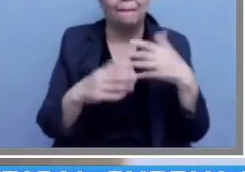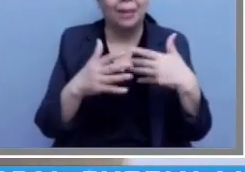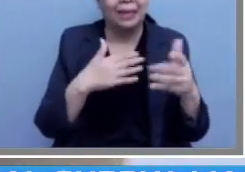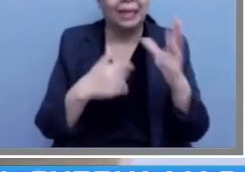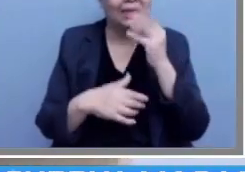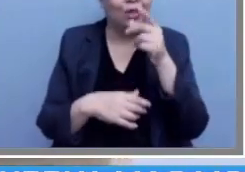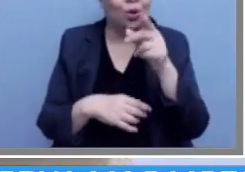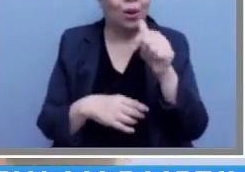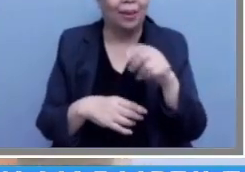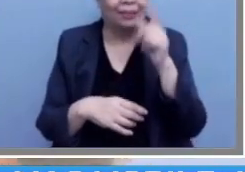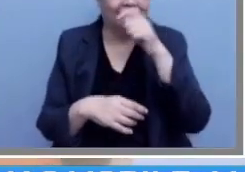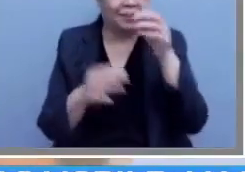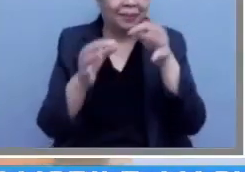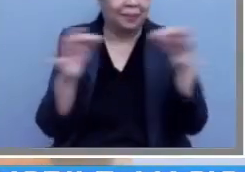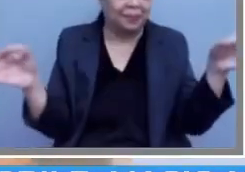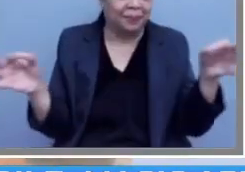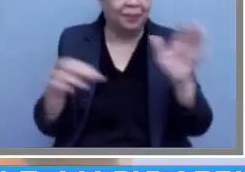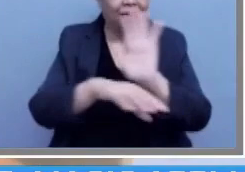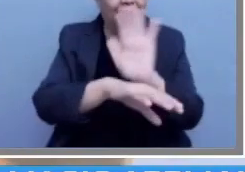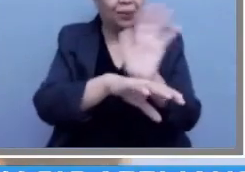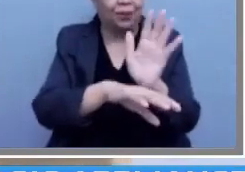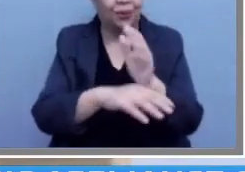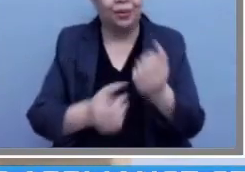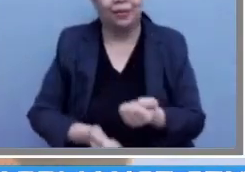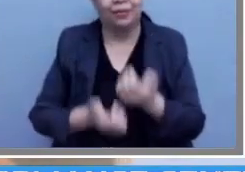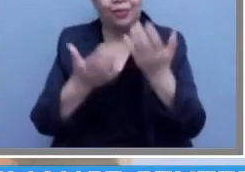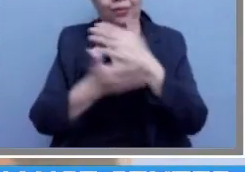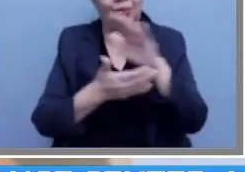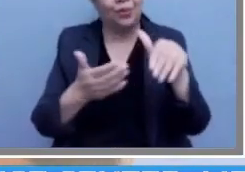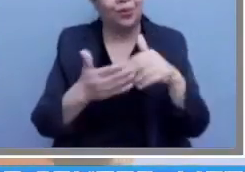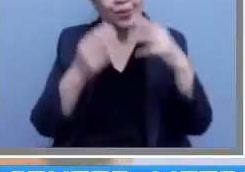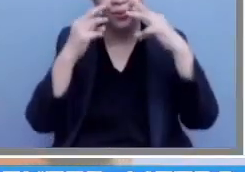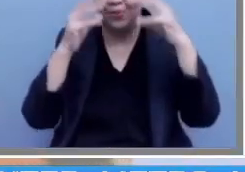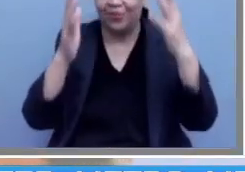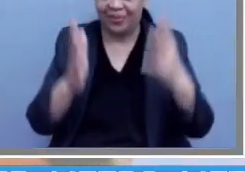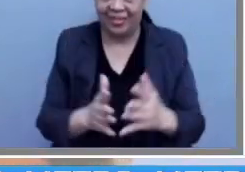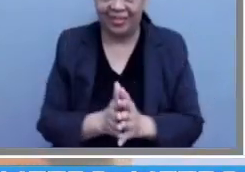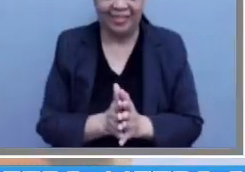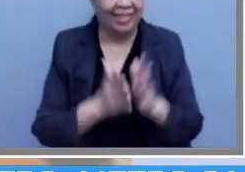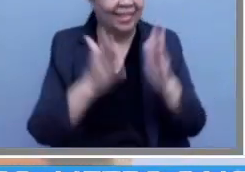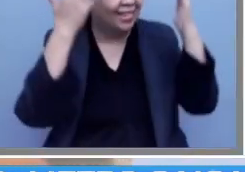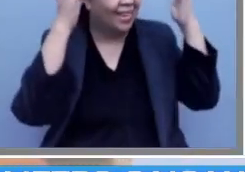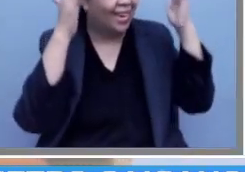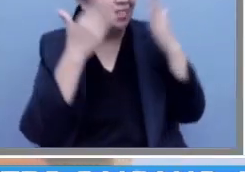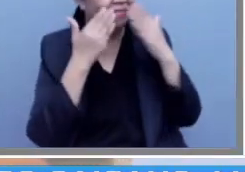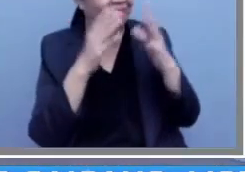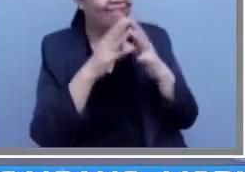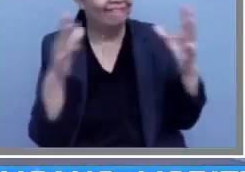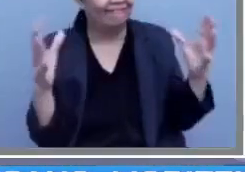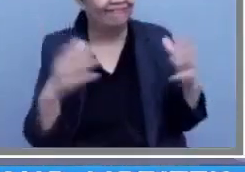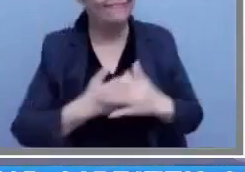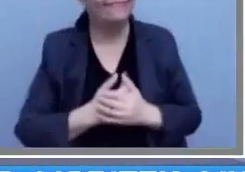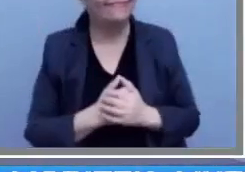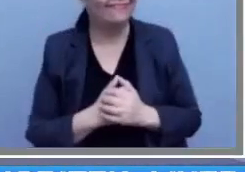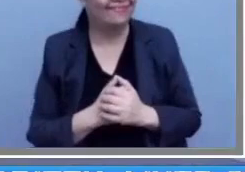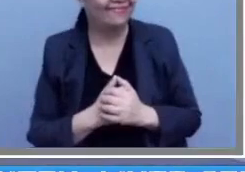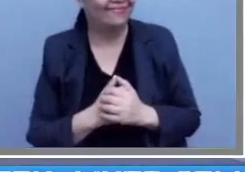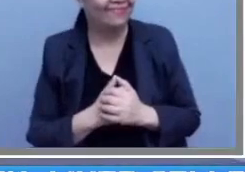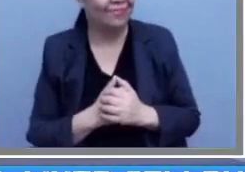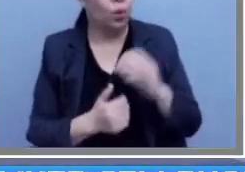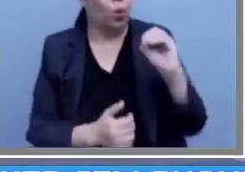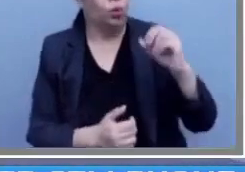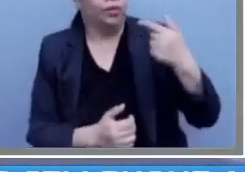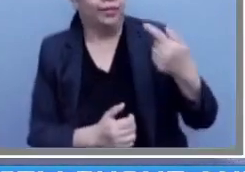GMA para sa lahat po ng mga manonood Yehey Thank you so much po sa inyo aan the og Yeah